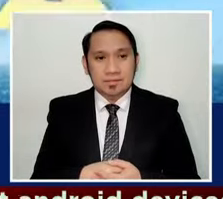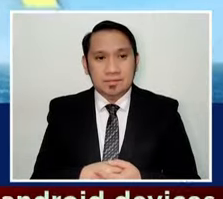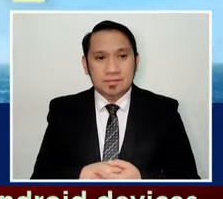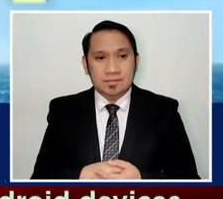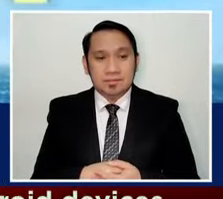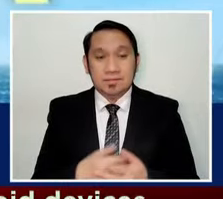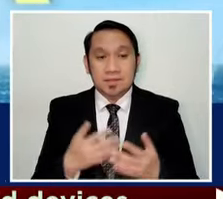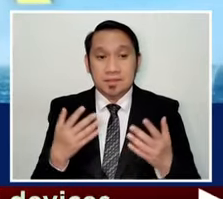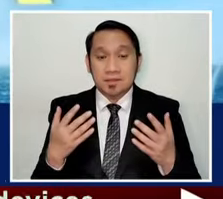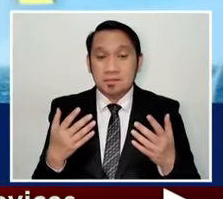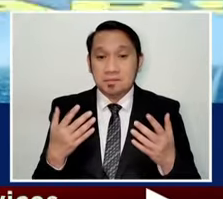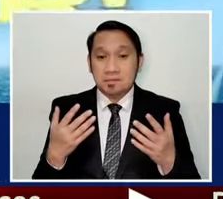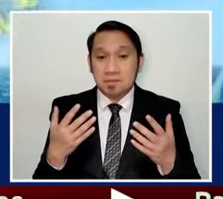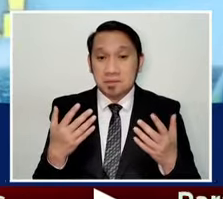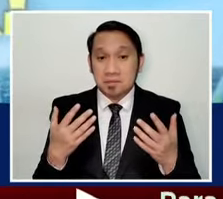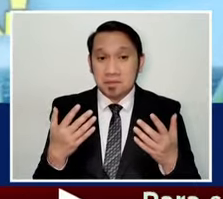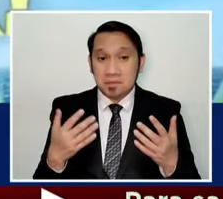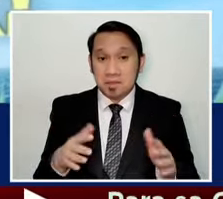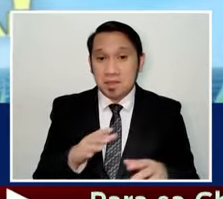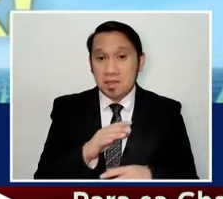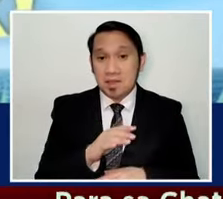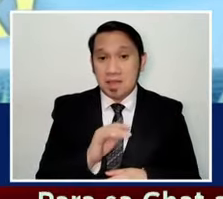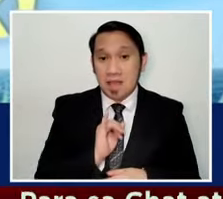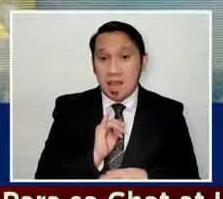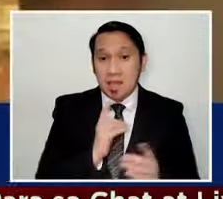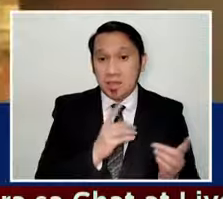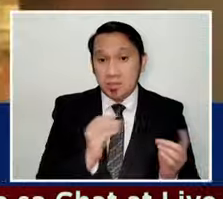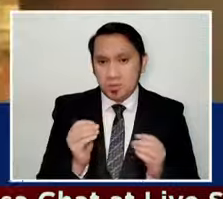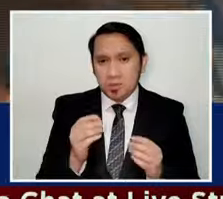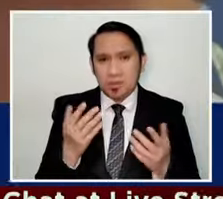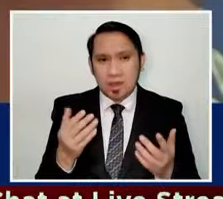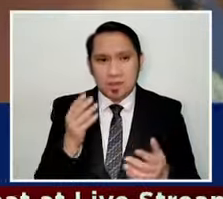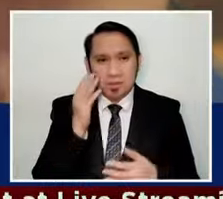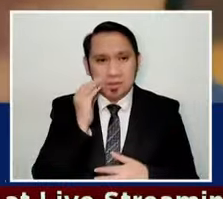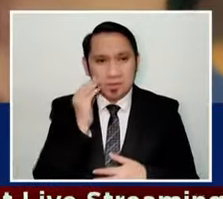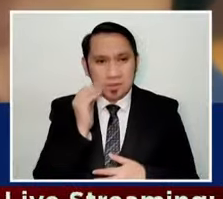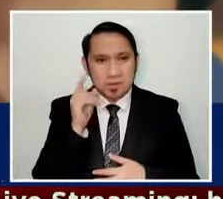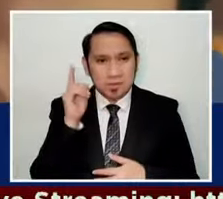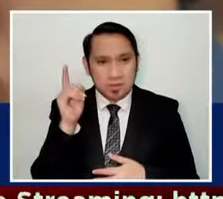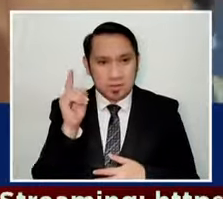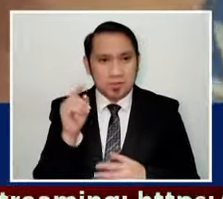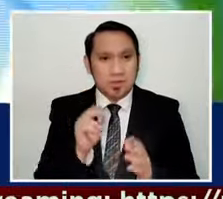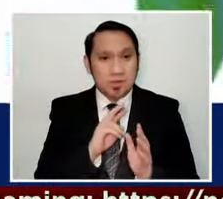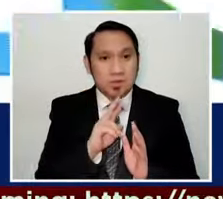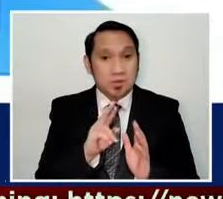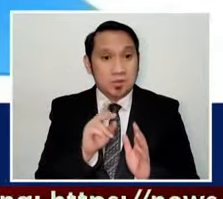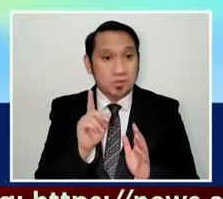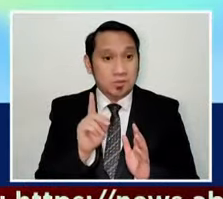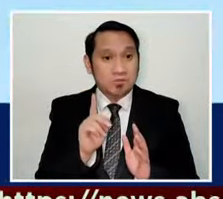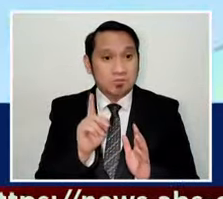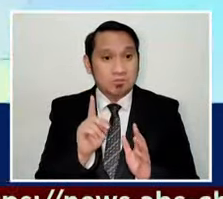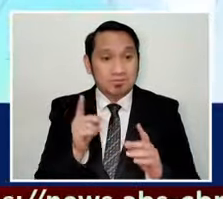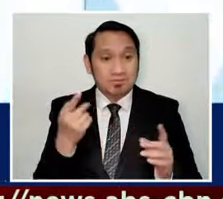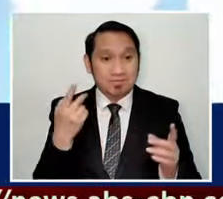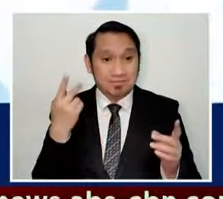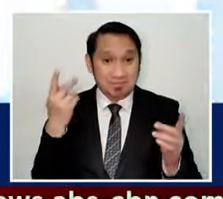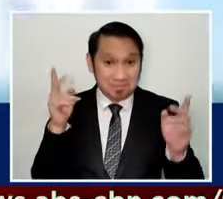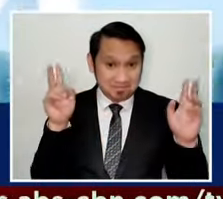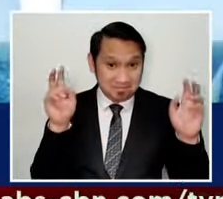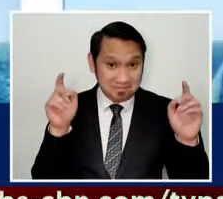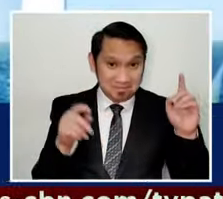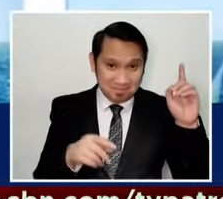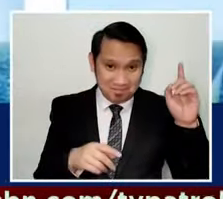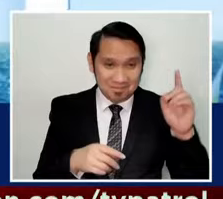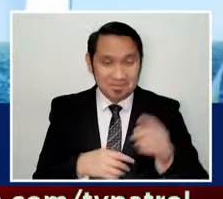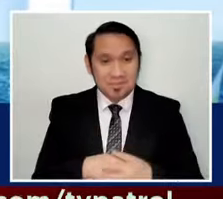Bago mag-i-do sa katerbang katatawa na naman ang pagdaraanan ng mga bida sa comedy movie na Here Comes the Groom, ang